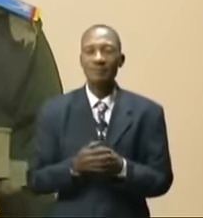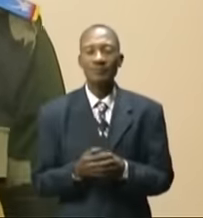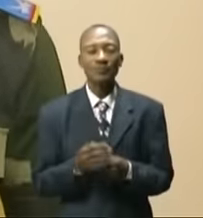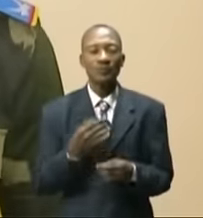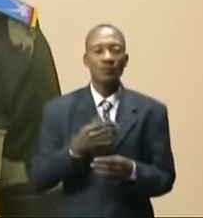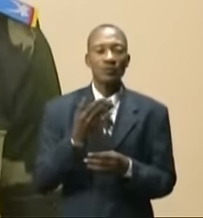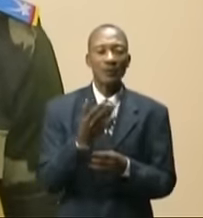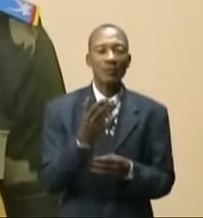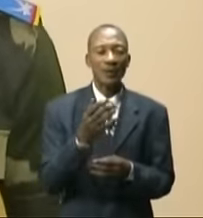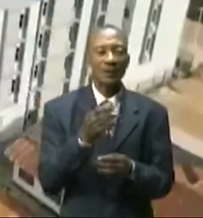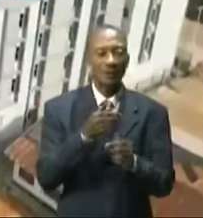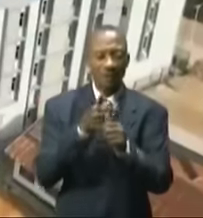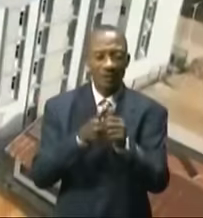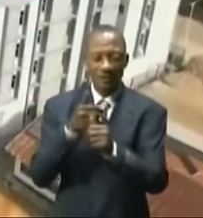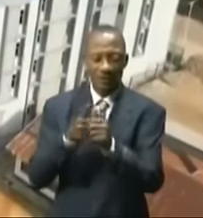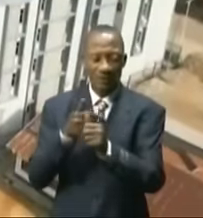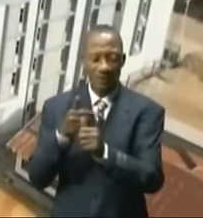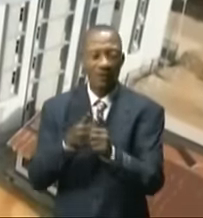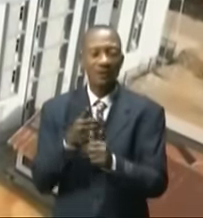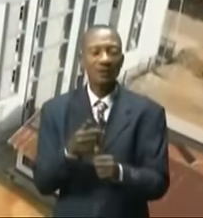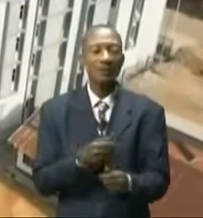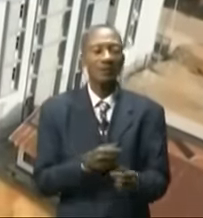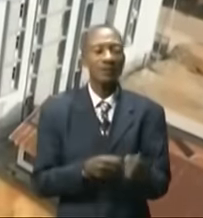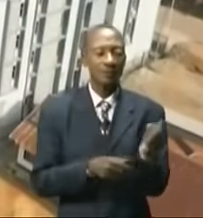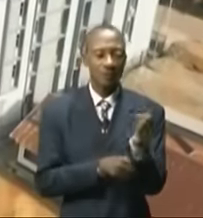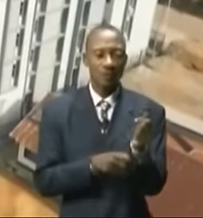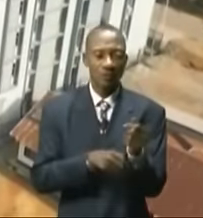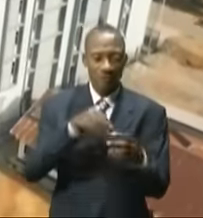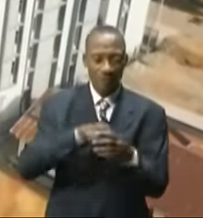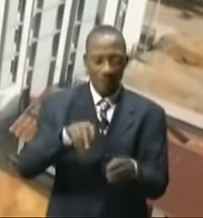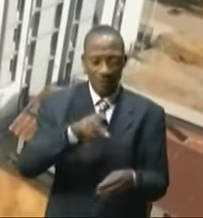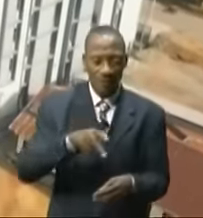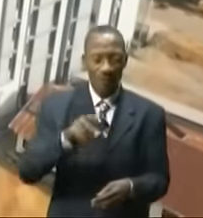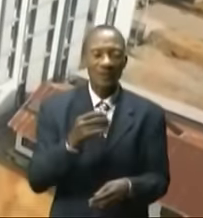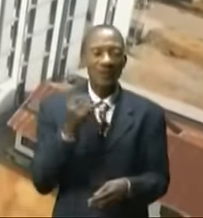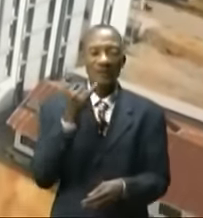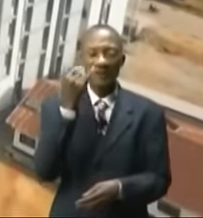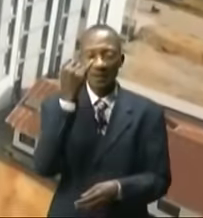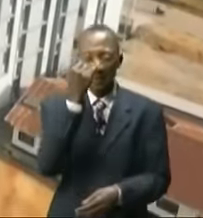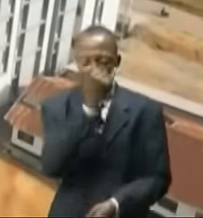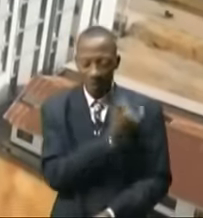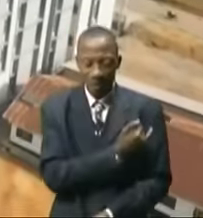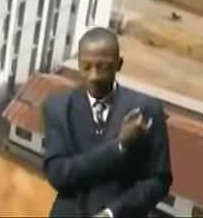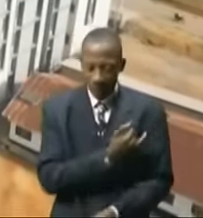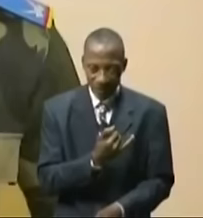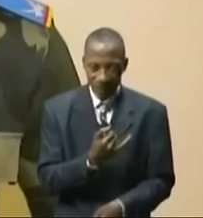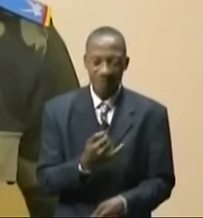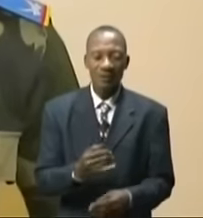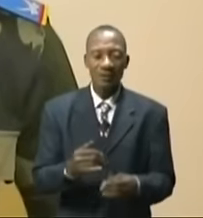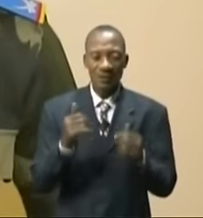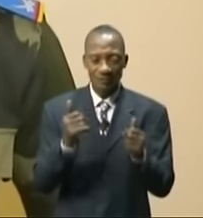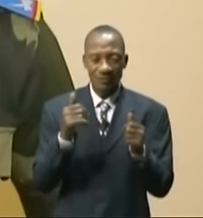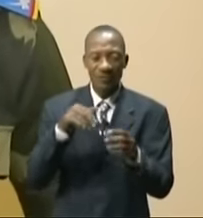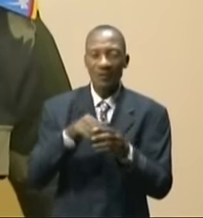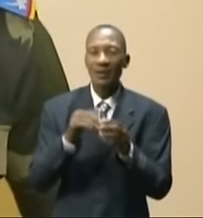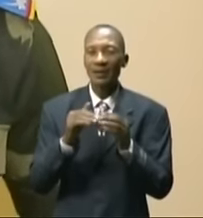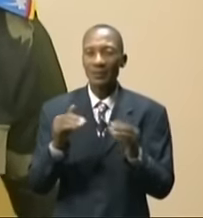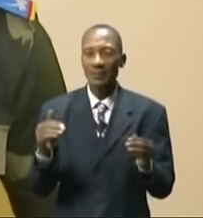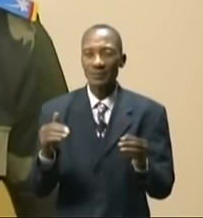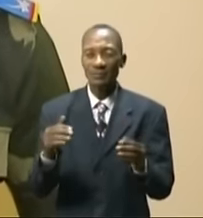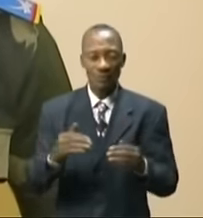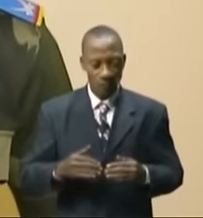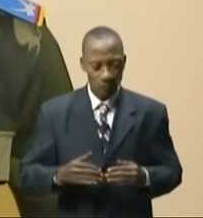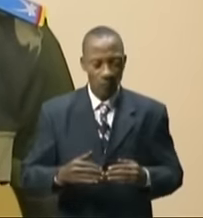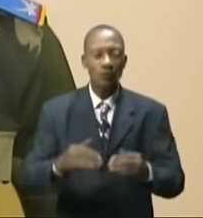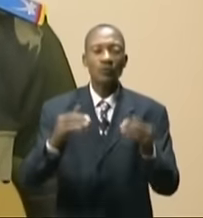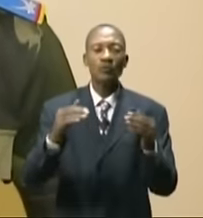Itourienne et Itourien épris de paix et de justice à contribuer à la pacification de